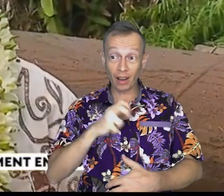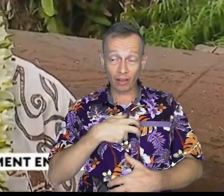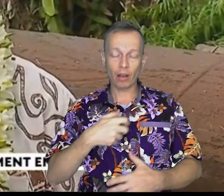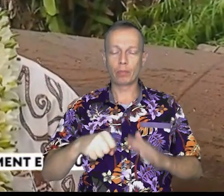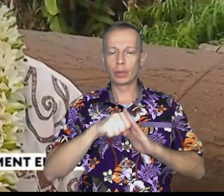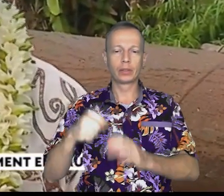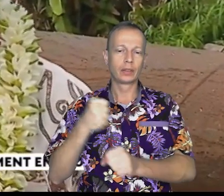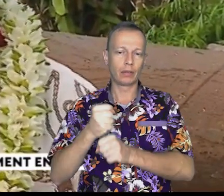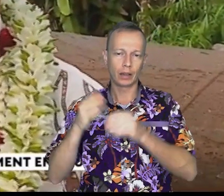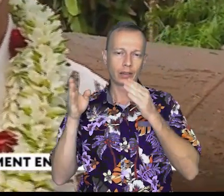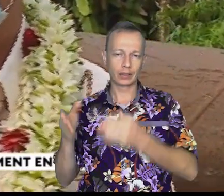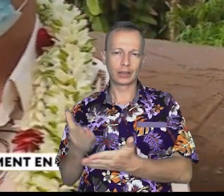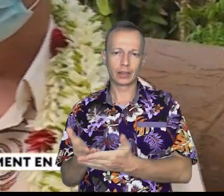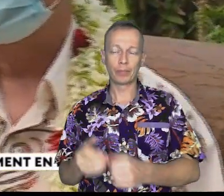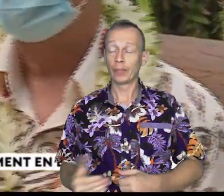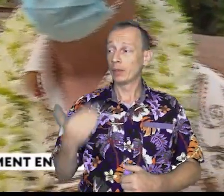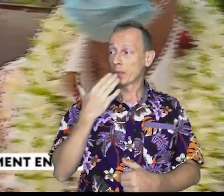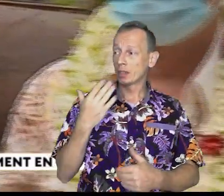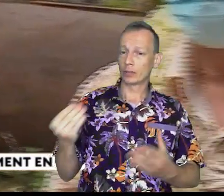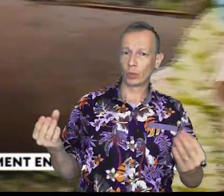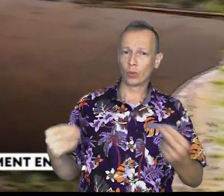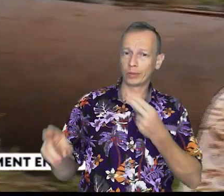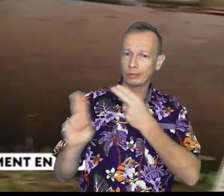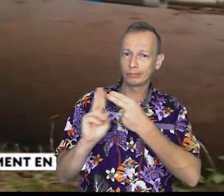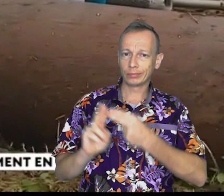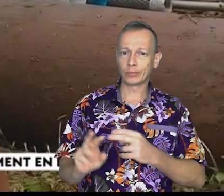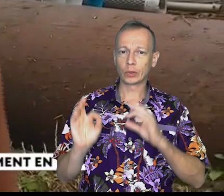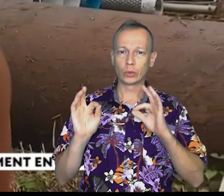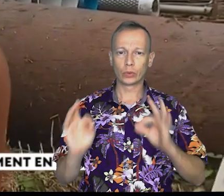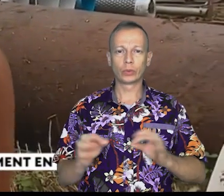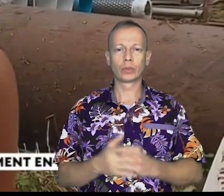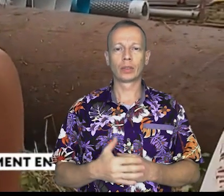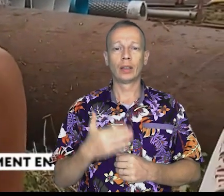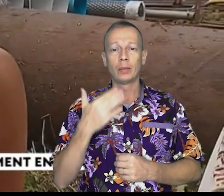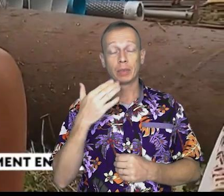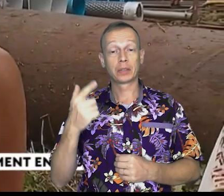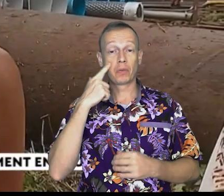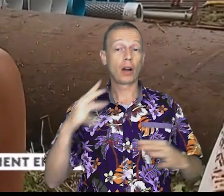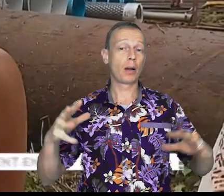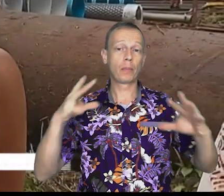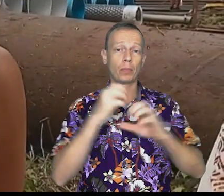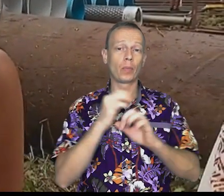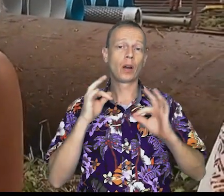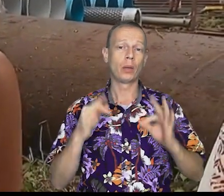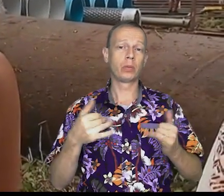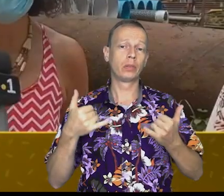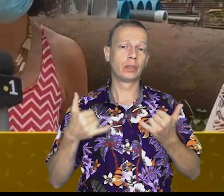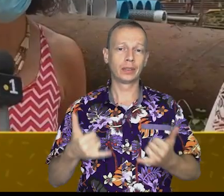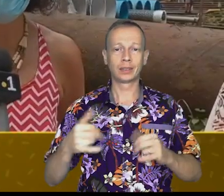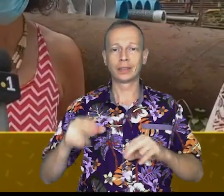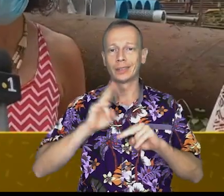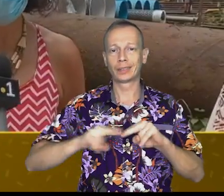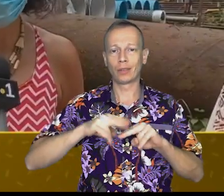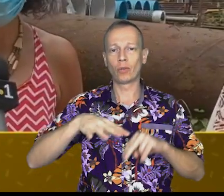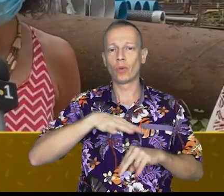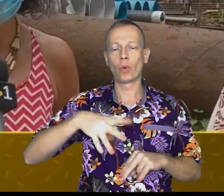priorité. – Tavana, merci infiniment d'avoir apprécié notre réputation. Merci infiniment. Voilà, t'es au poste que l'on pouvait donner comme détail sur les